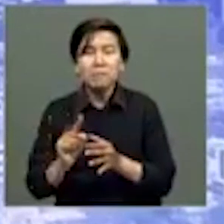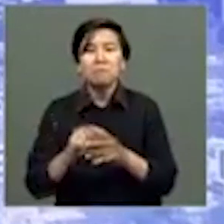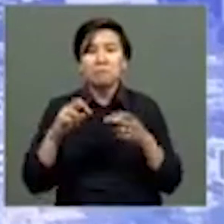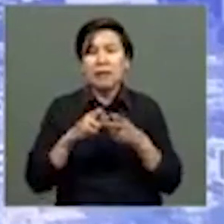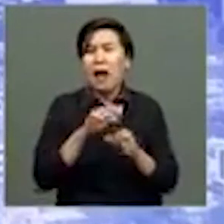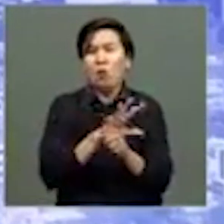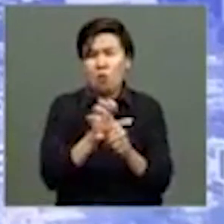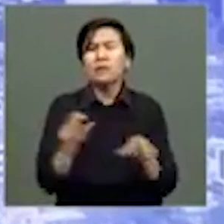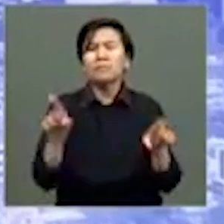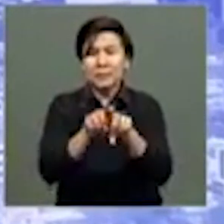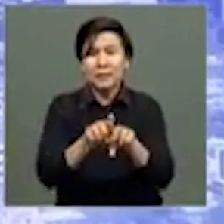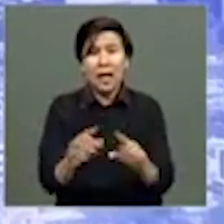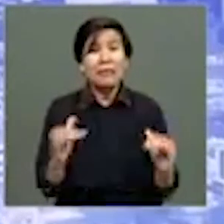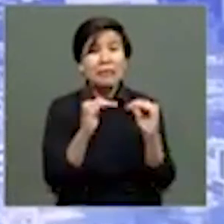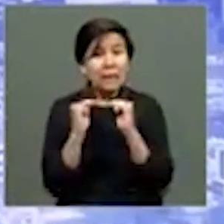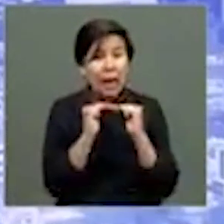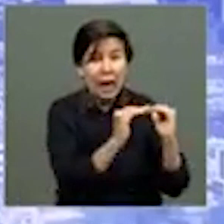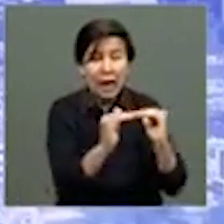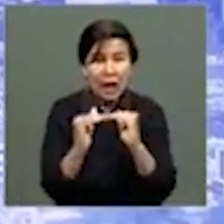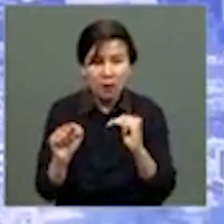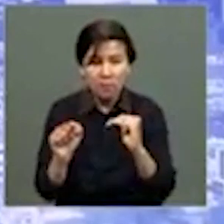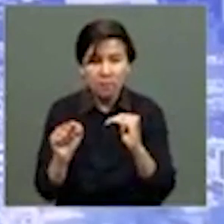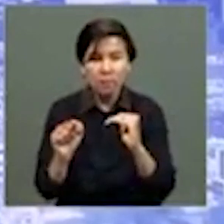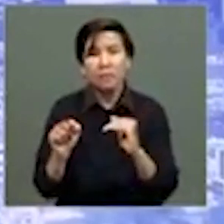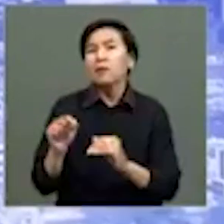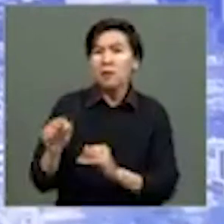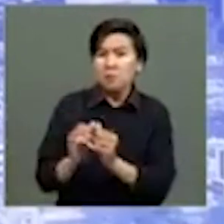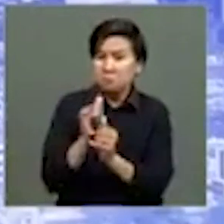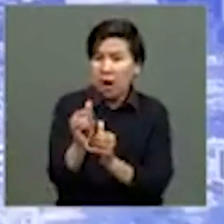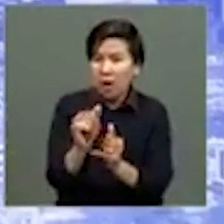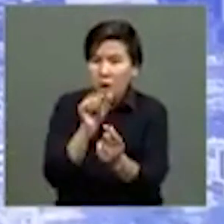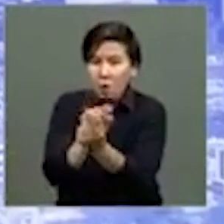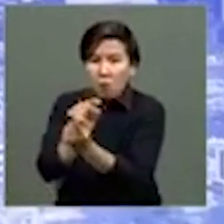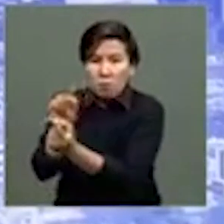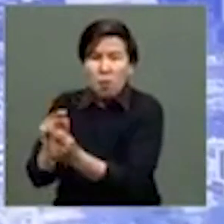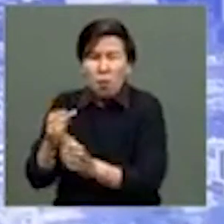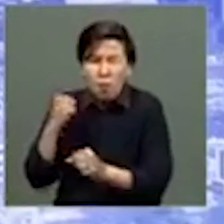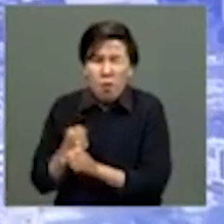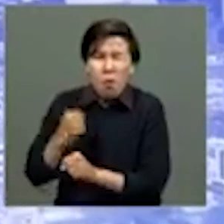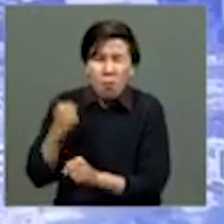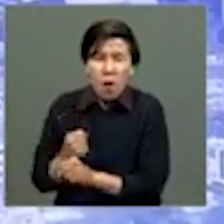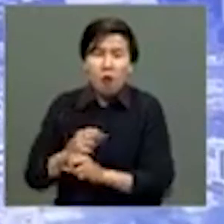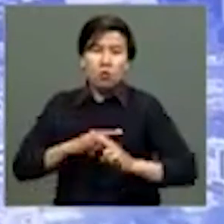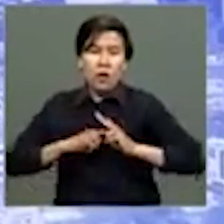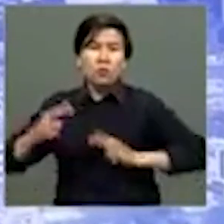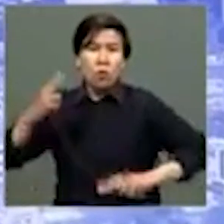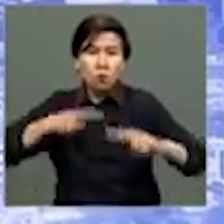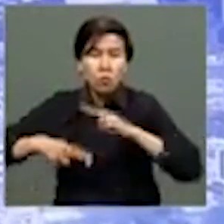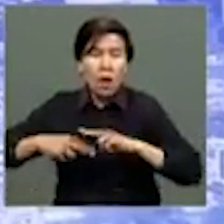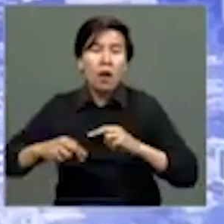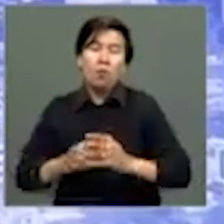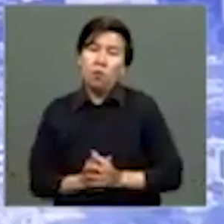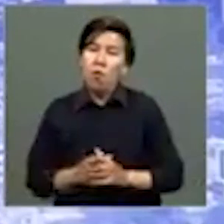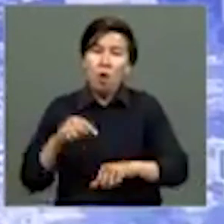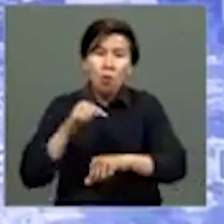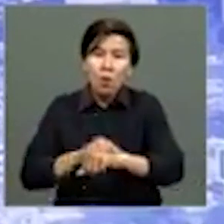ติมหรือเป็นผู้ประสบภัยเหมือนกับพวกเราค่ะยังต้องเจอสถานการณ์ที่ต้องทำงานหนักด้วยต้องดูแลตัวเองด้วยอาจจะไม่